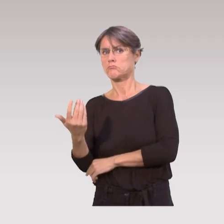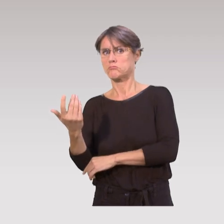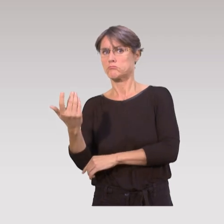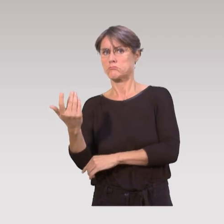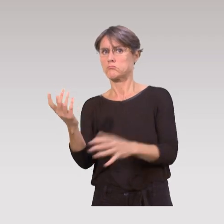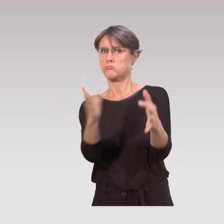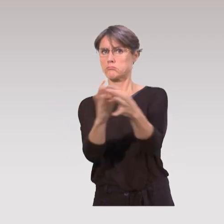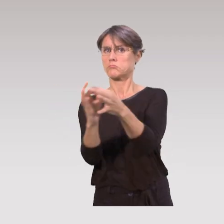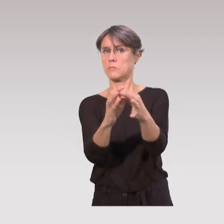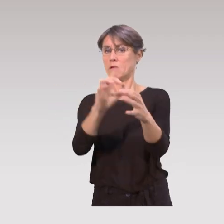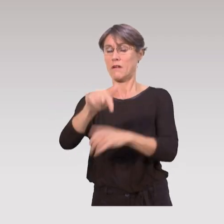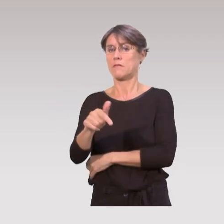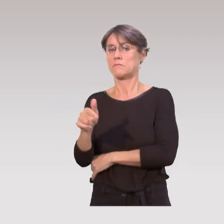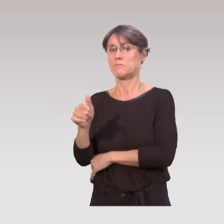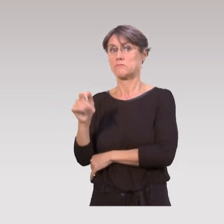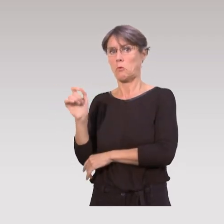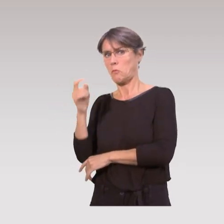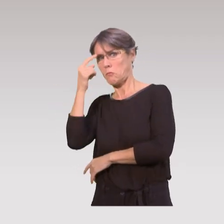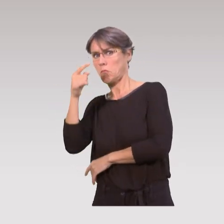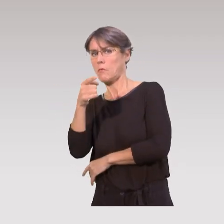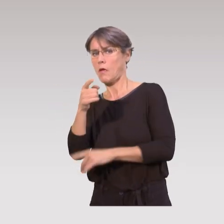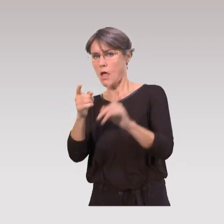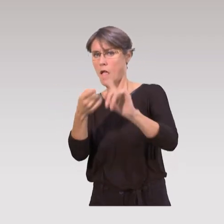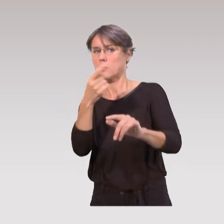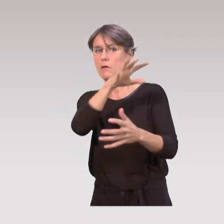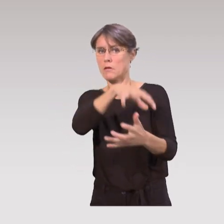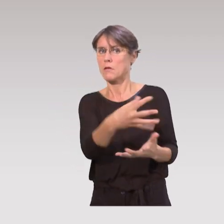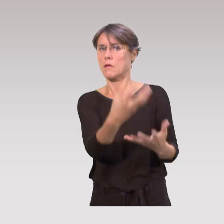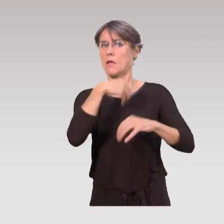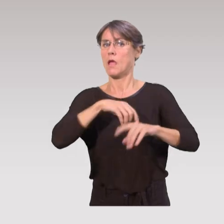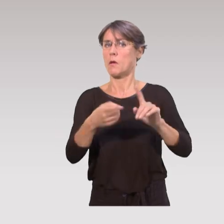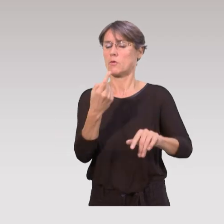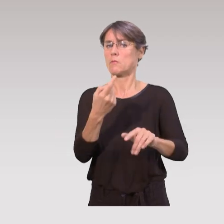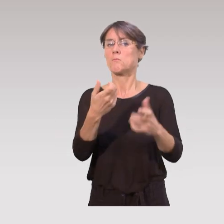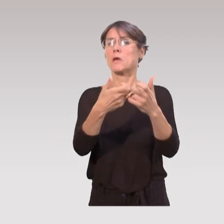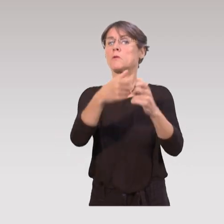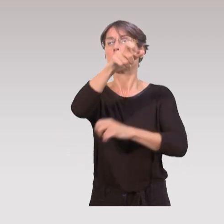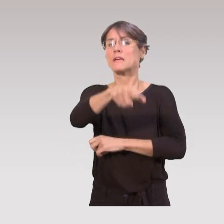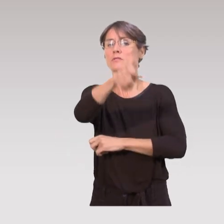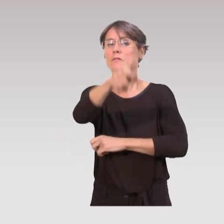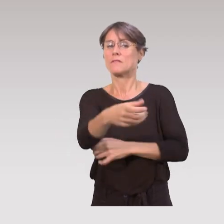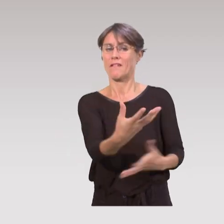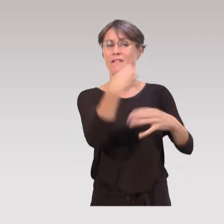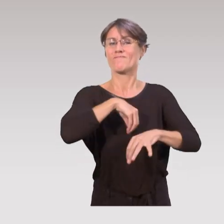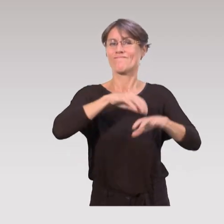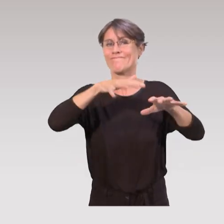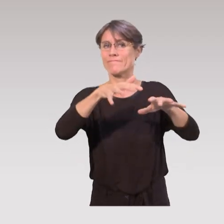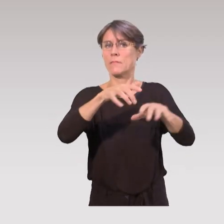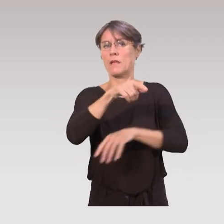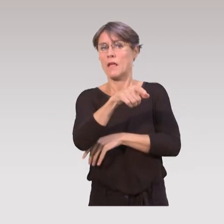lien à tel point qu'ils en font un déterminant de la santé. C'est-à-dire qu'une personne avec une faible